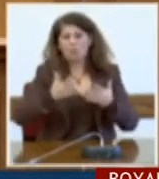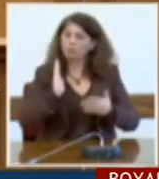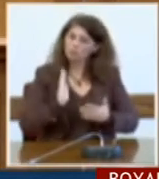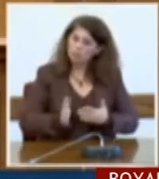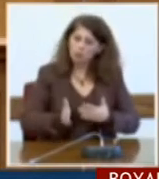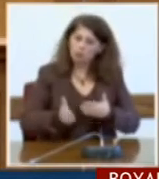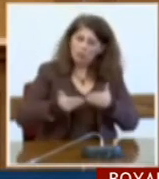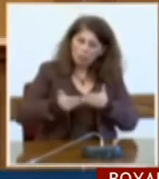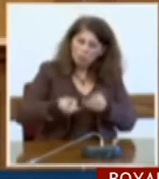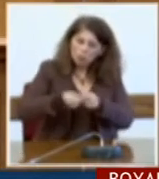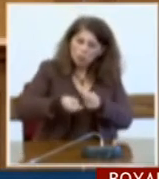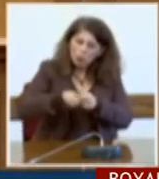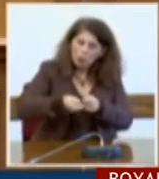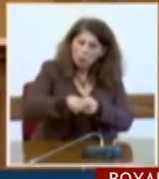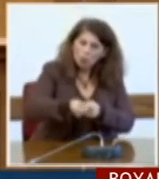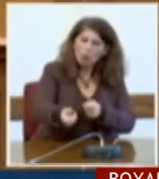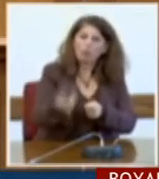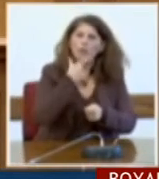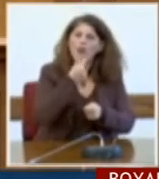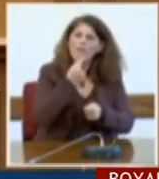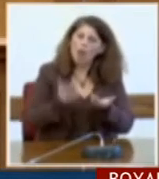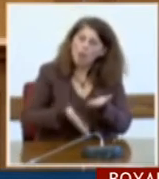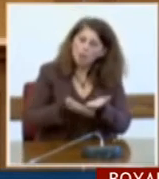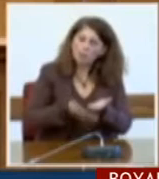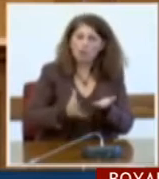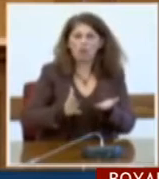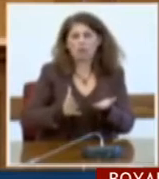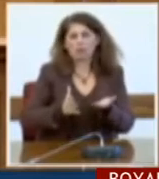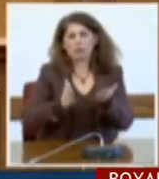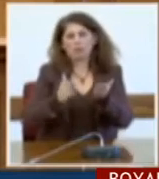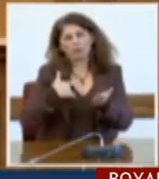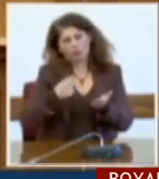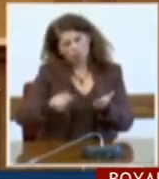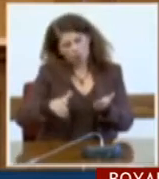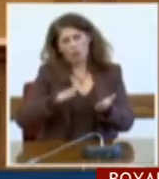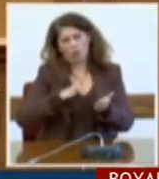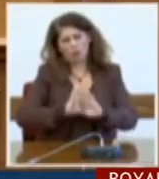πραγματικές ταμιακές δυνατότητες των οικοκυριών. Μιλάμε